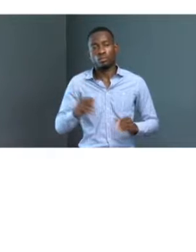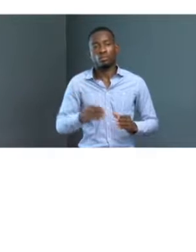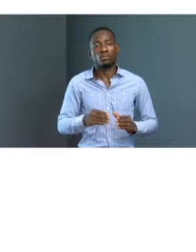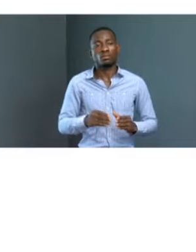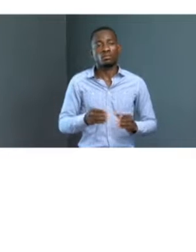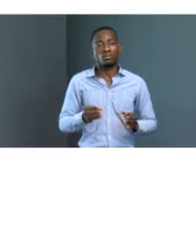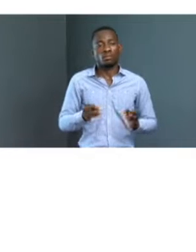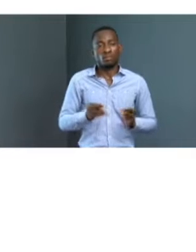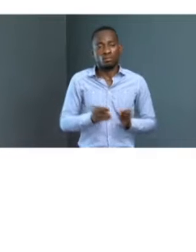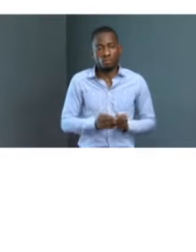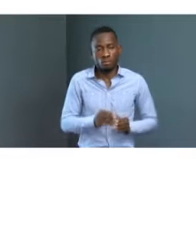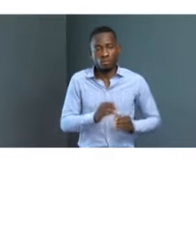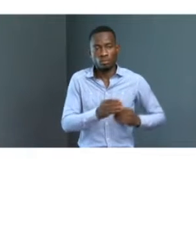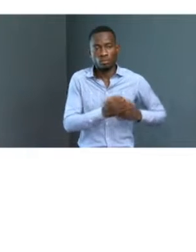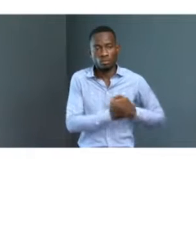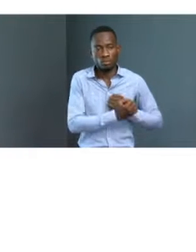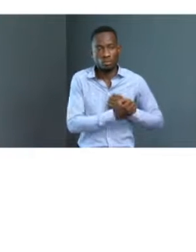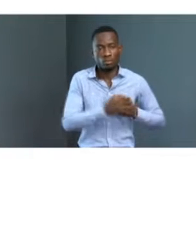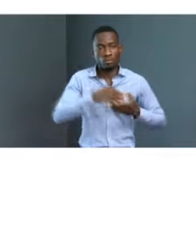En résumé, chers élèves,